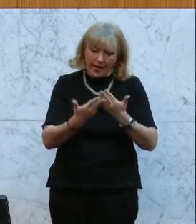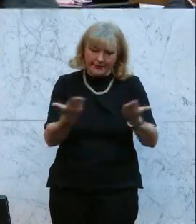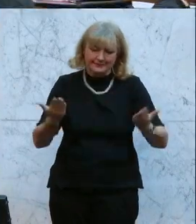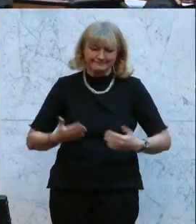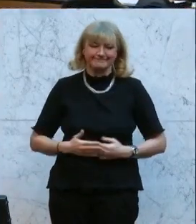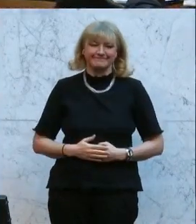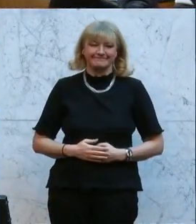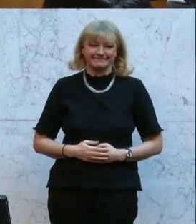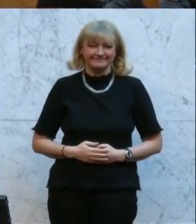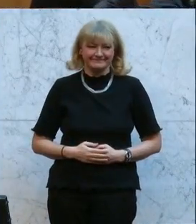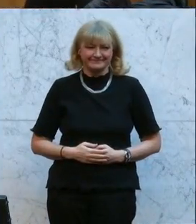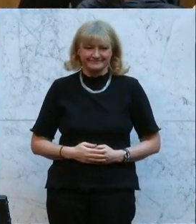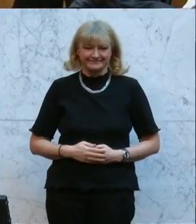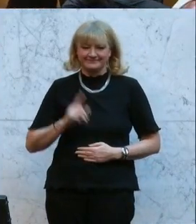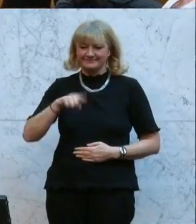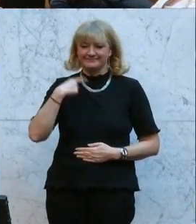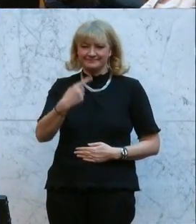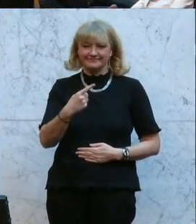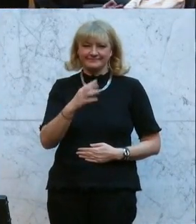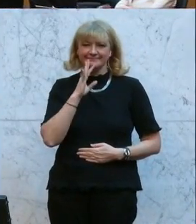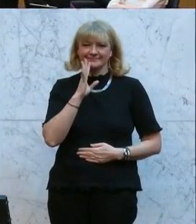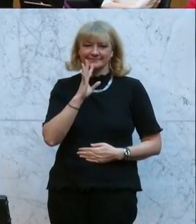Die Vertreterin der NEOS im